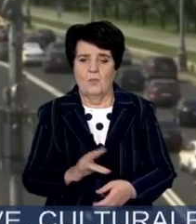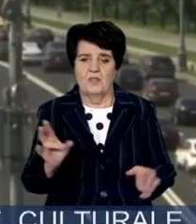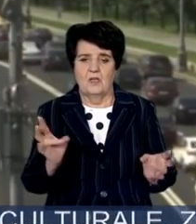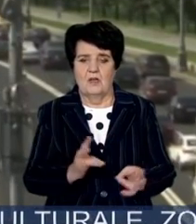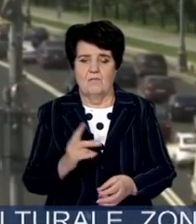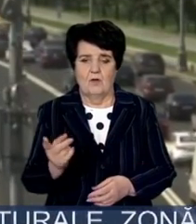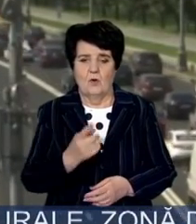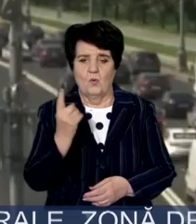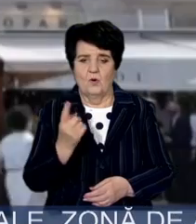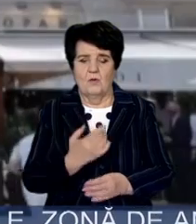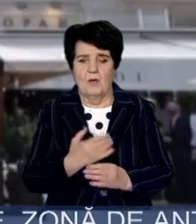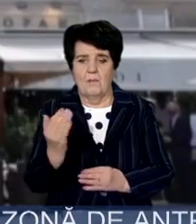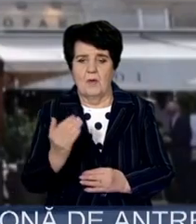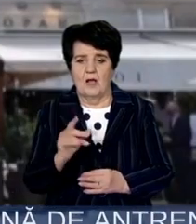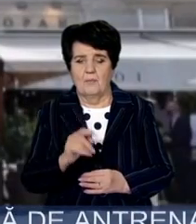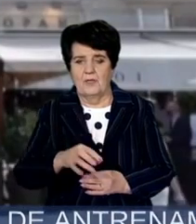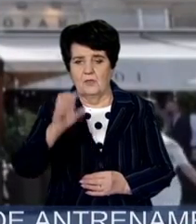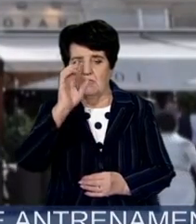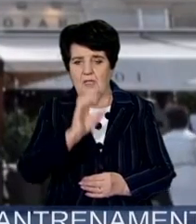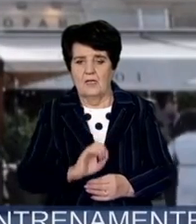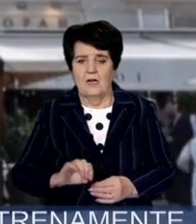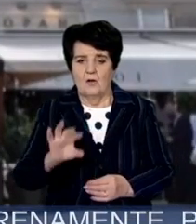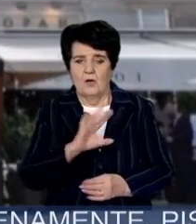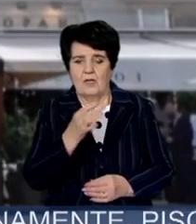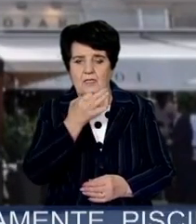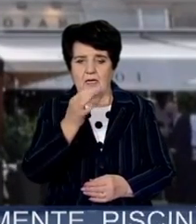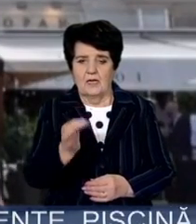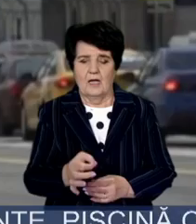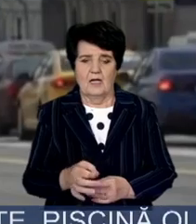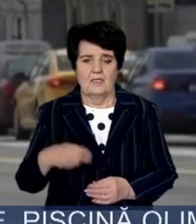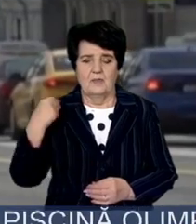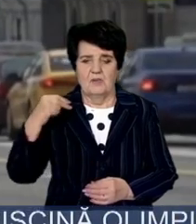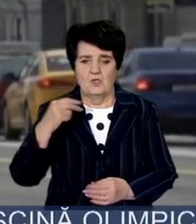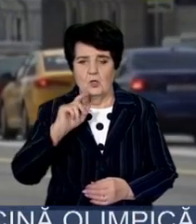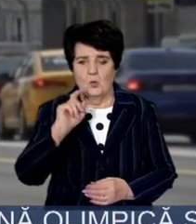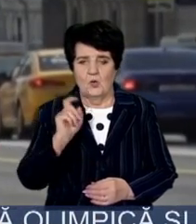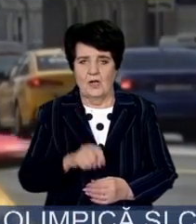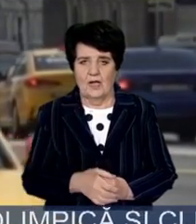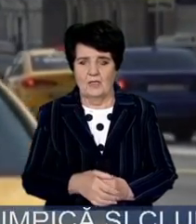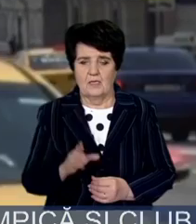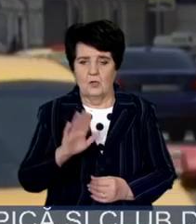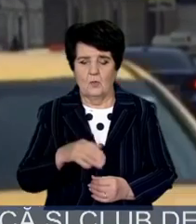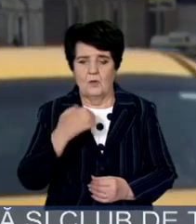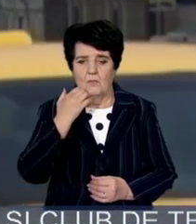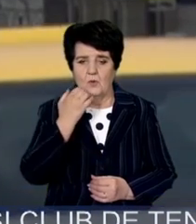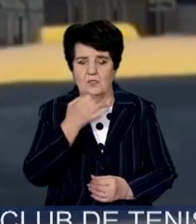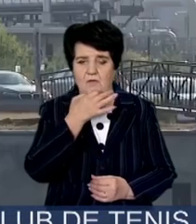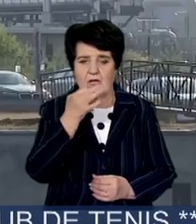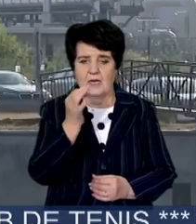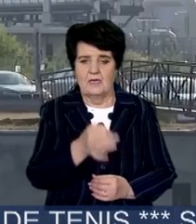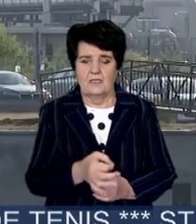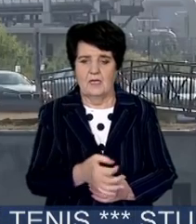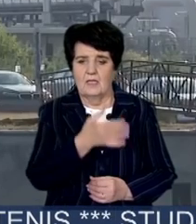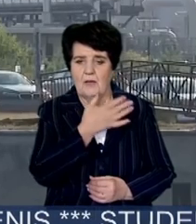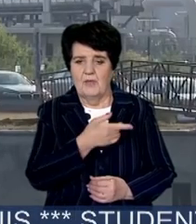unei unități mai mari printre statele europene. Declarațiile președintelui ucrainean vin după ce Moscova a anunțat că închide pe